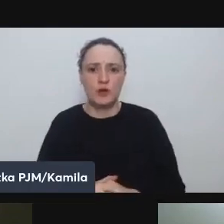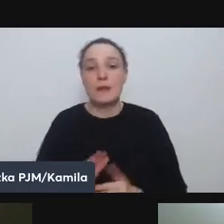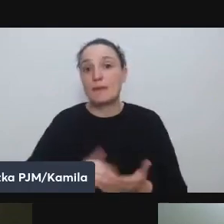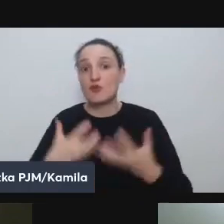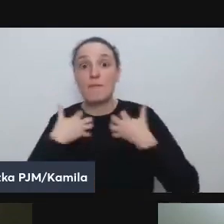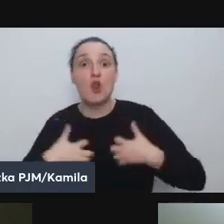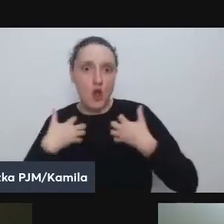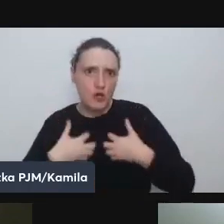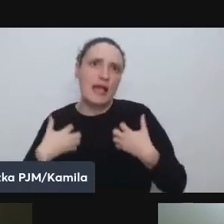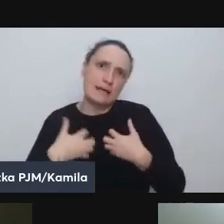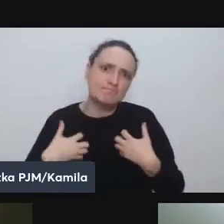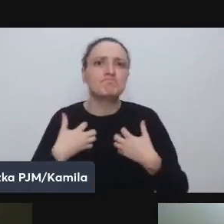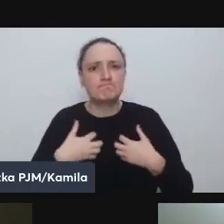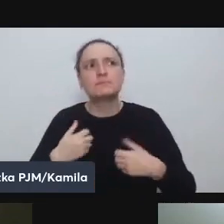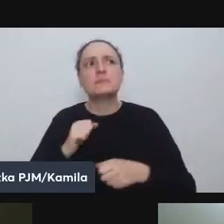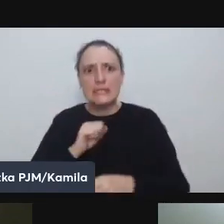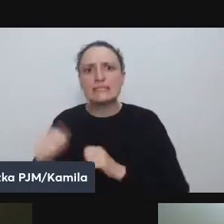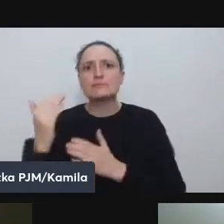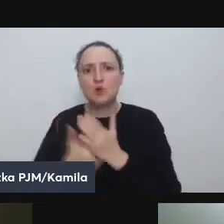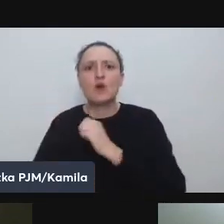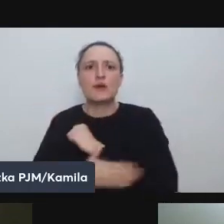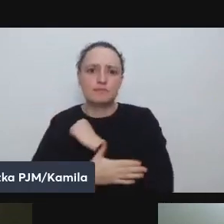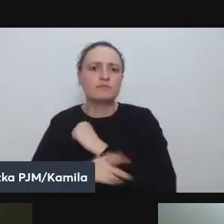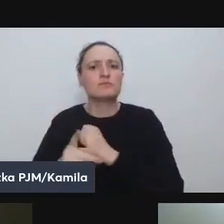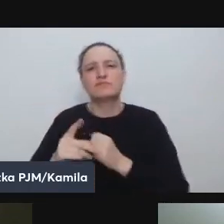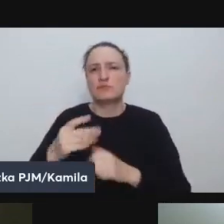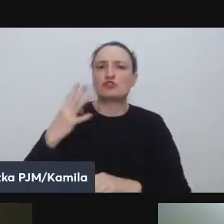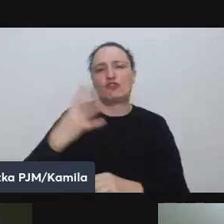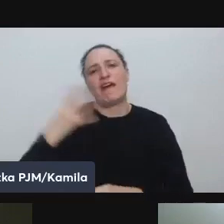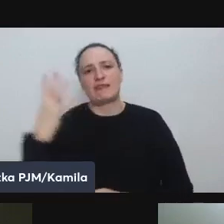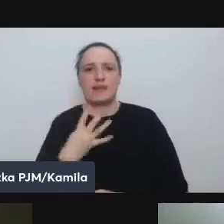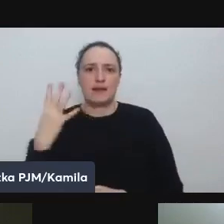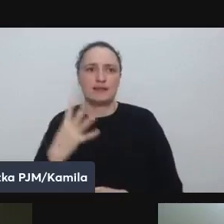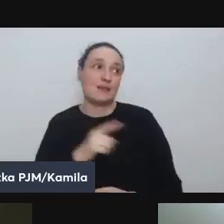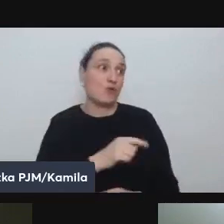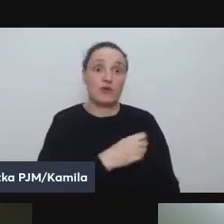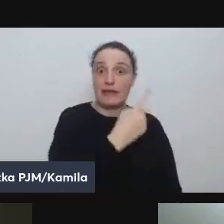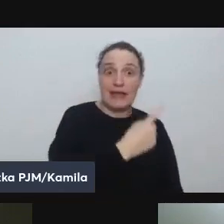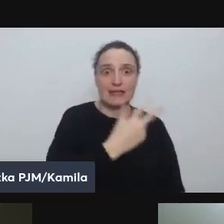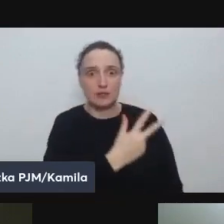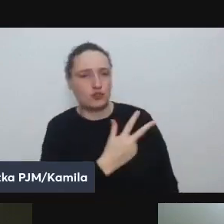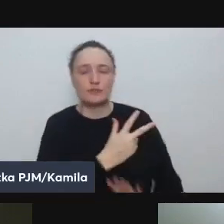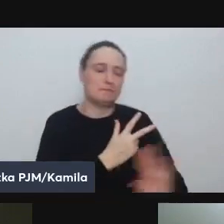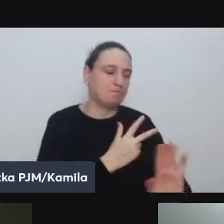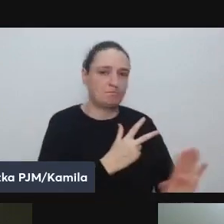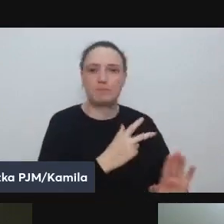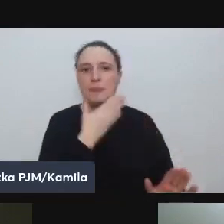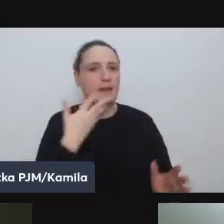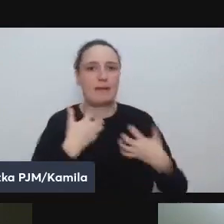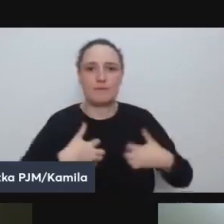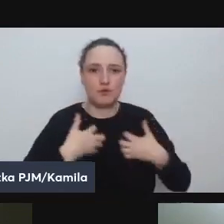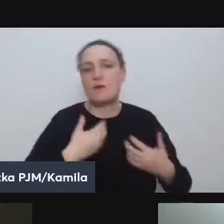no to zazwyczaj jest to rzeczywiście robione tak wcześnie jak się da, czyli w czwartej klasie, no bo w klasach 1-3 nie ma tego przedmiotu, nie ma też